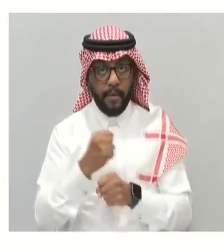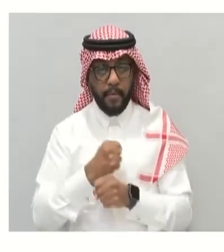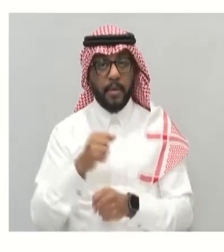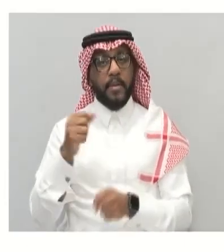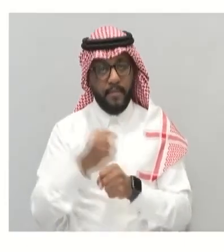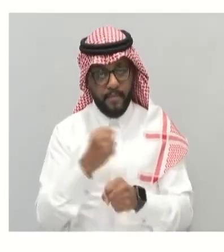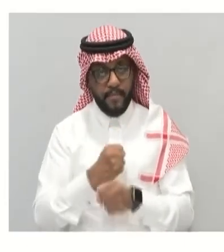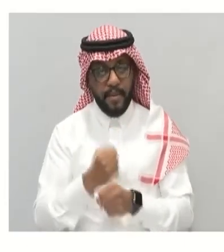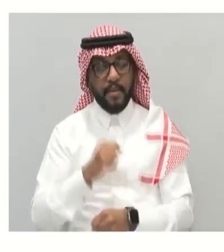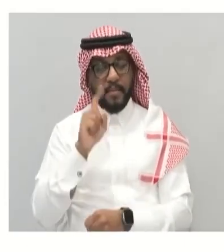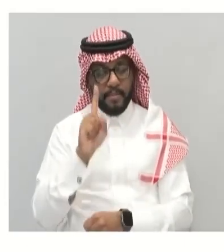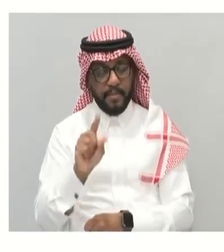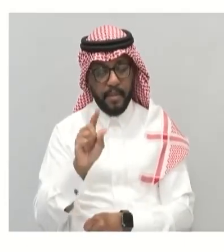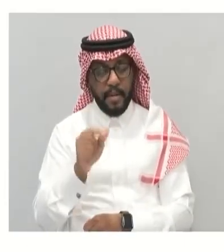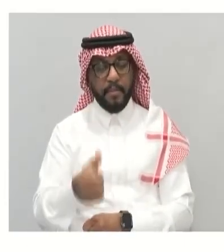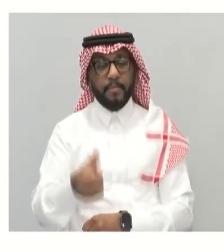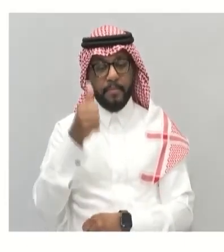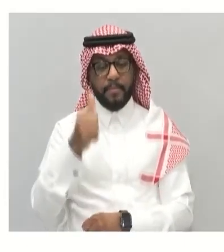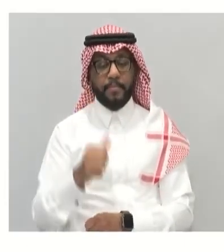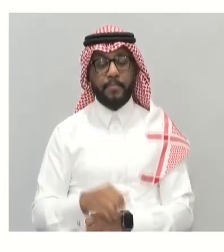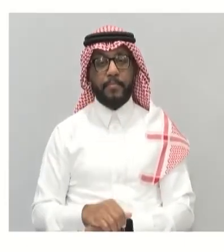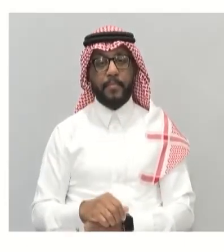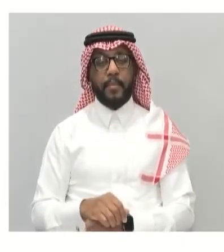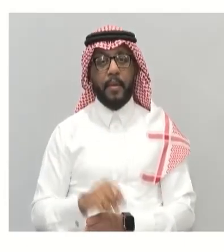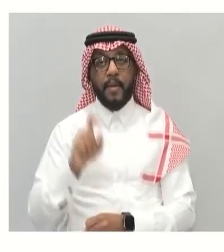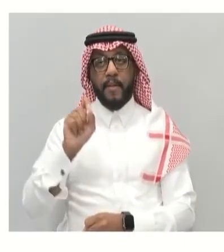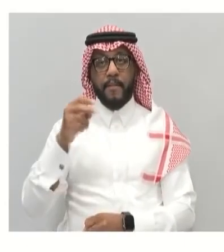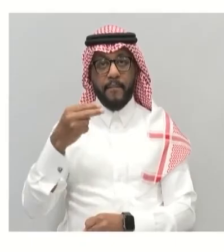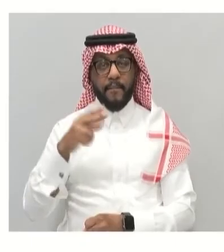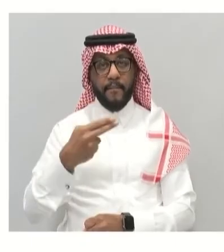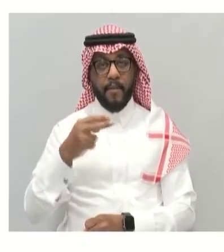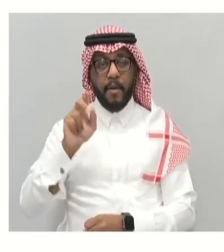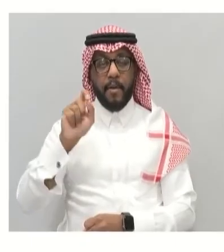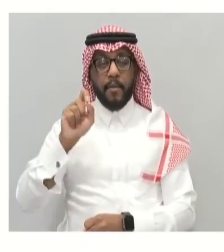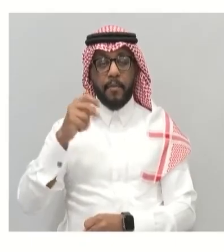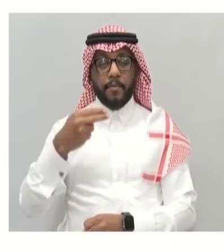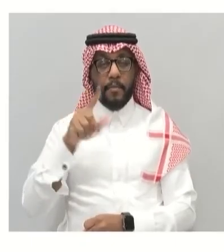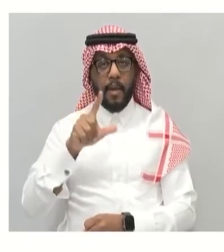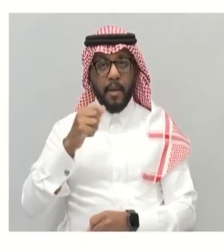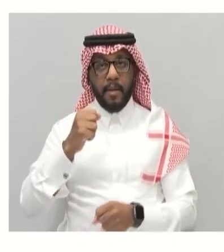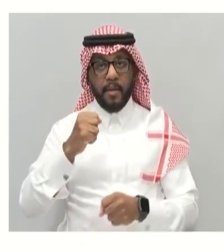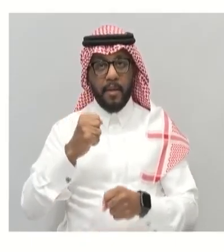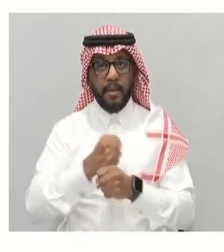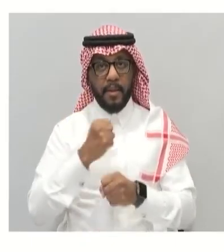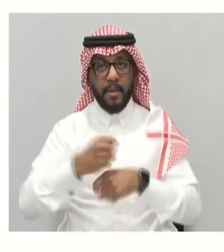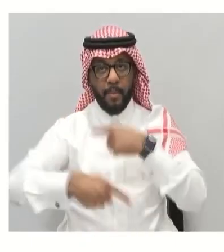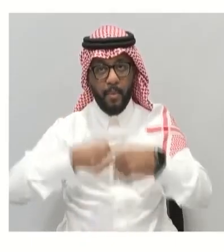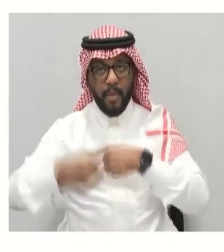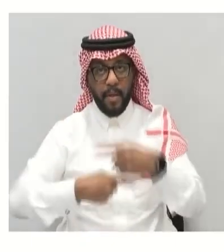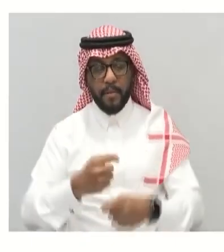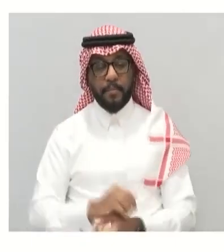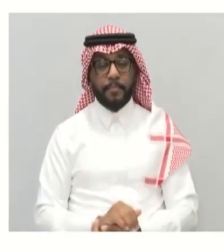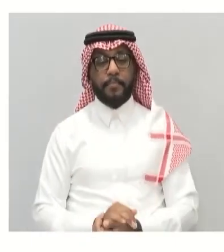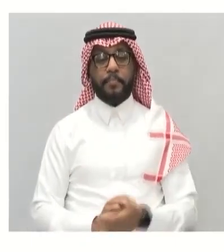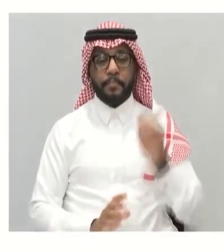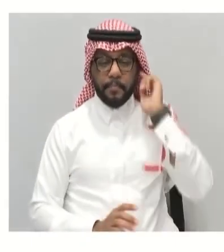احسنتم فعل مضارع مرفوع وعلامه رفه الضمه المقدره والفاعل ضمير مستتر جواز تكريره هي عائد على السحابه